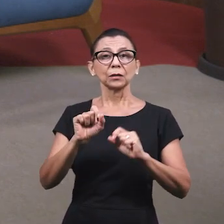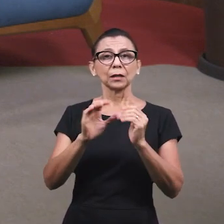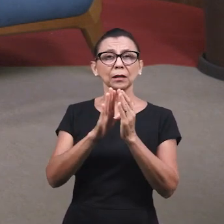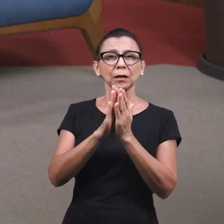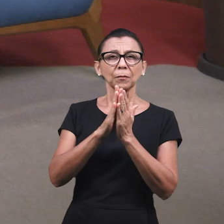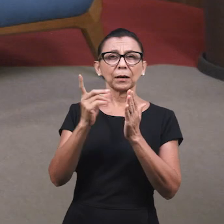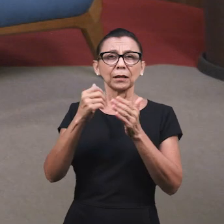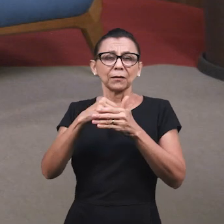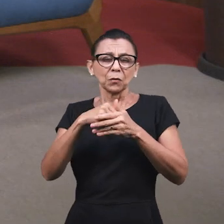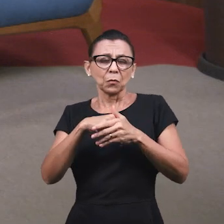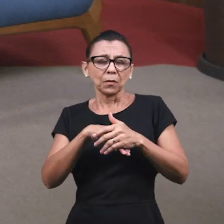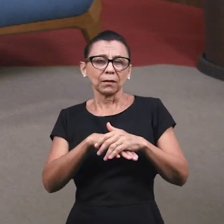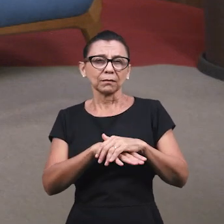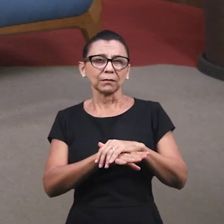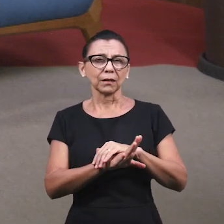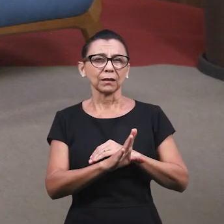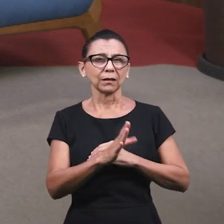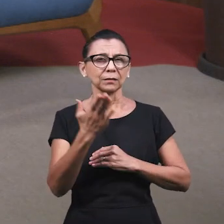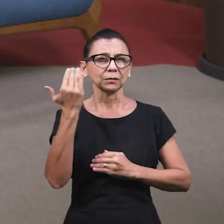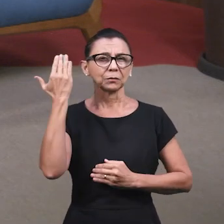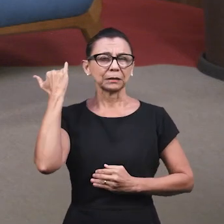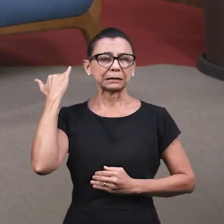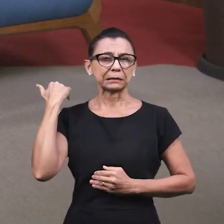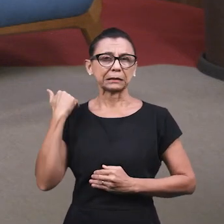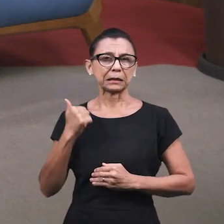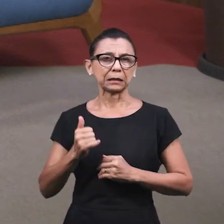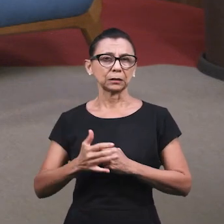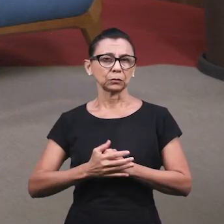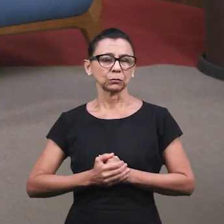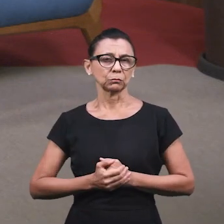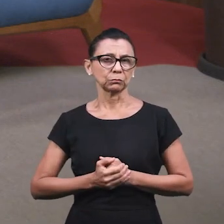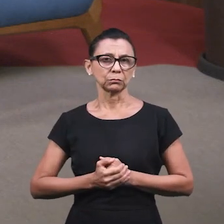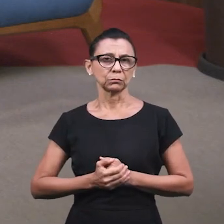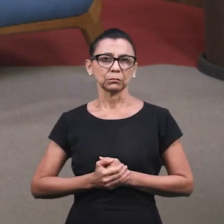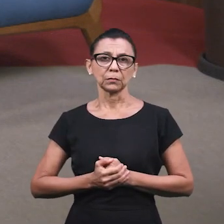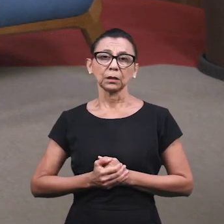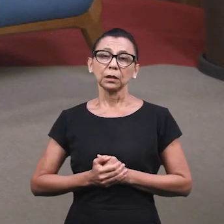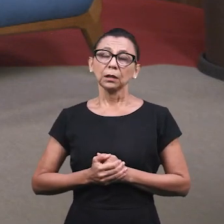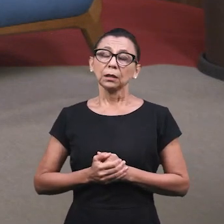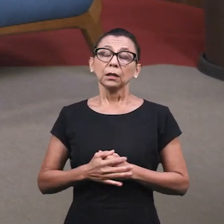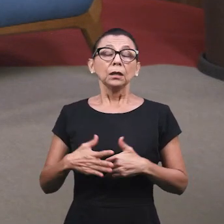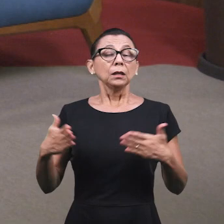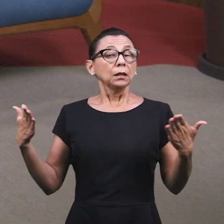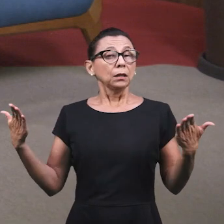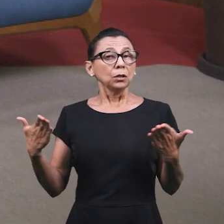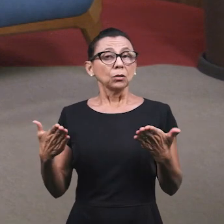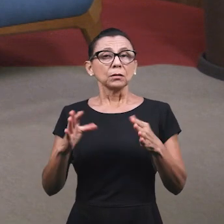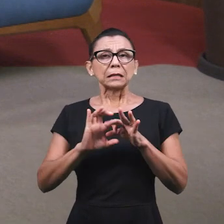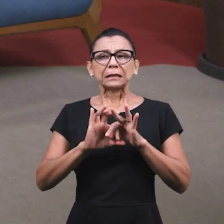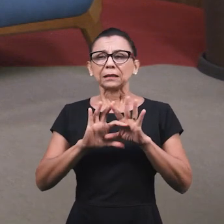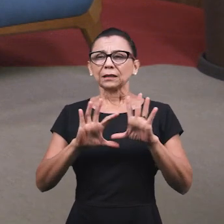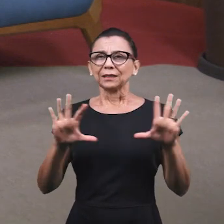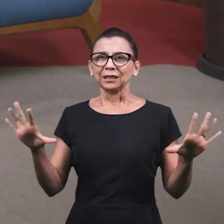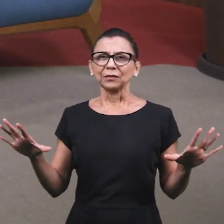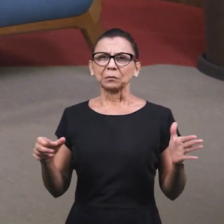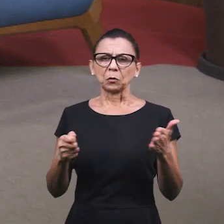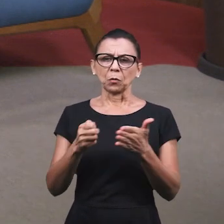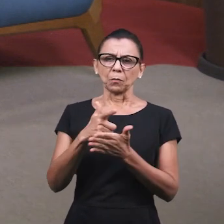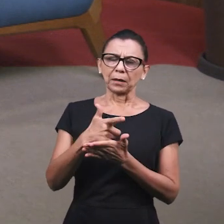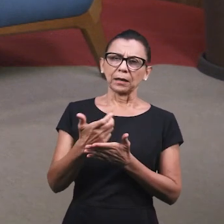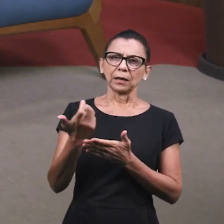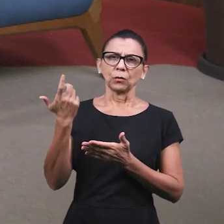Le mystère soit vécu. Et aujourd'hui, donc même si on a des Bibles partout, on parle de